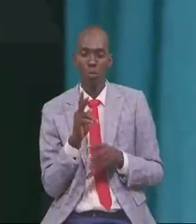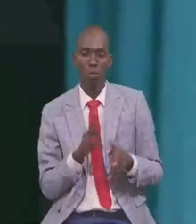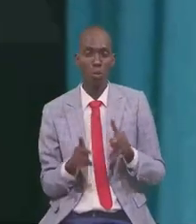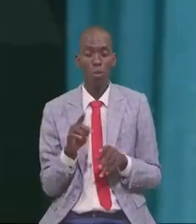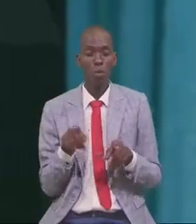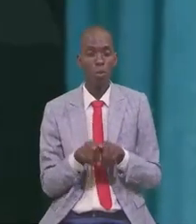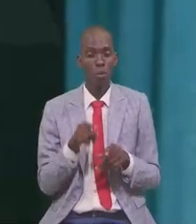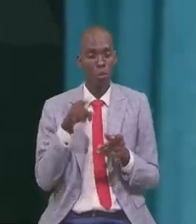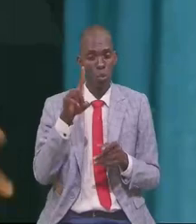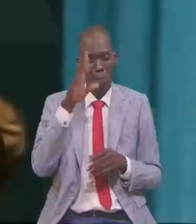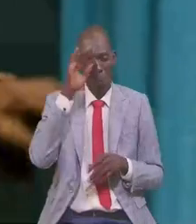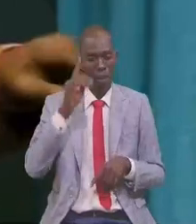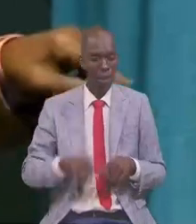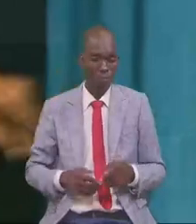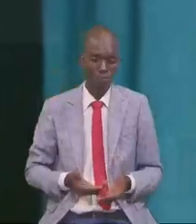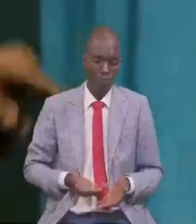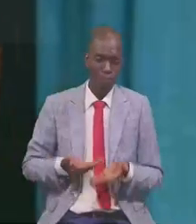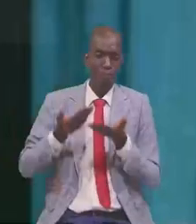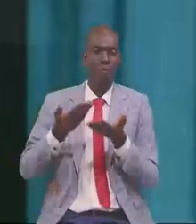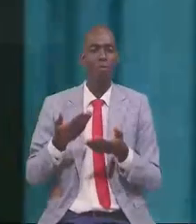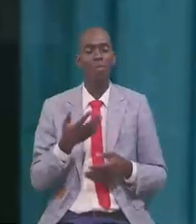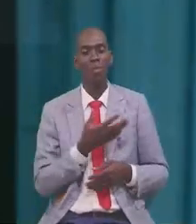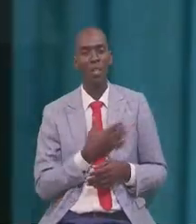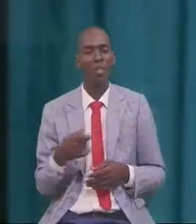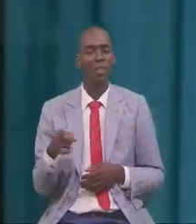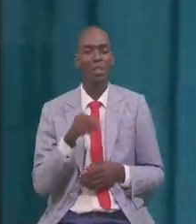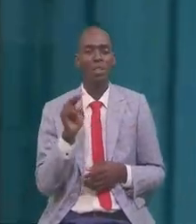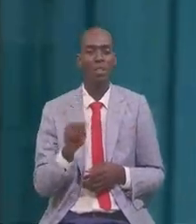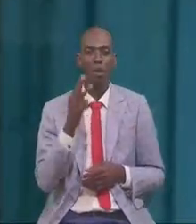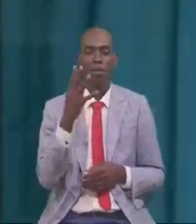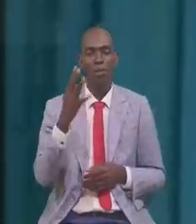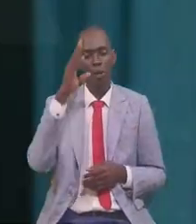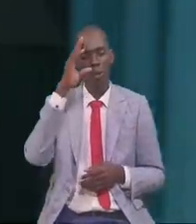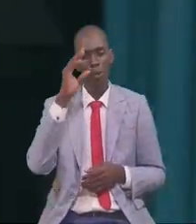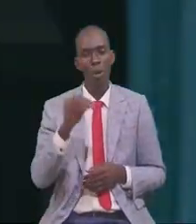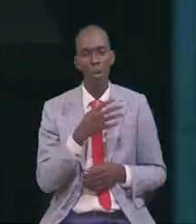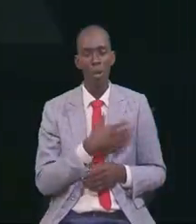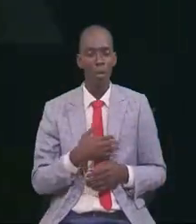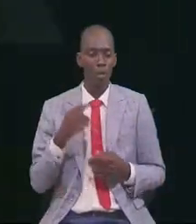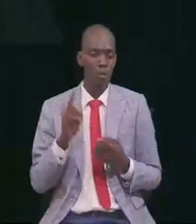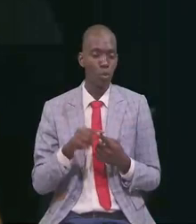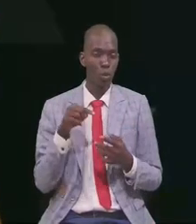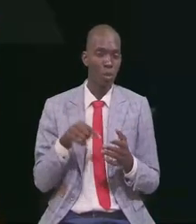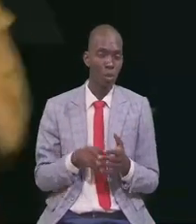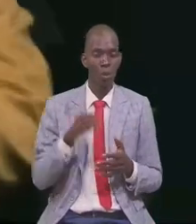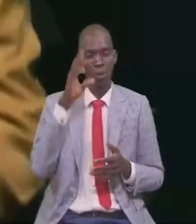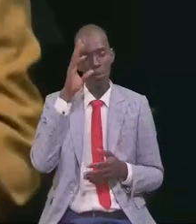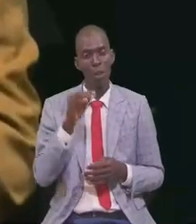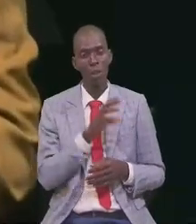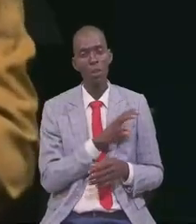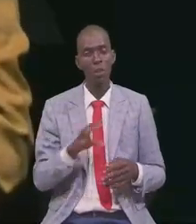pas le porter lui avec le lit, ils avaient besoin de 4 hommes. Et cet homme, Christ a